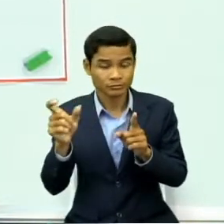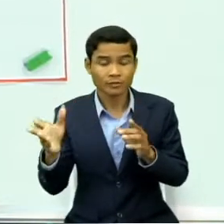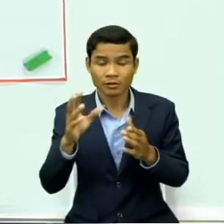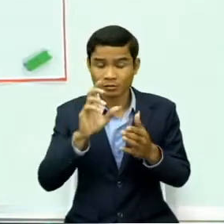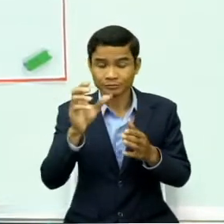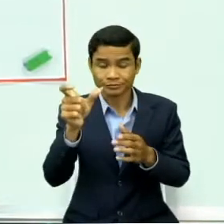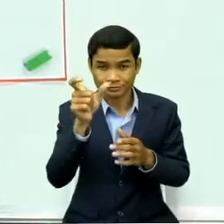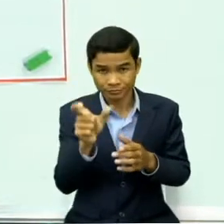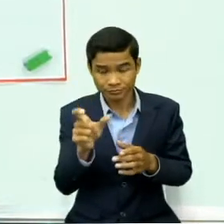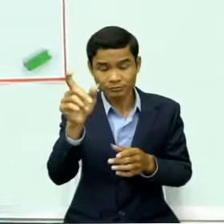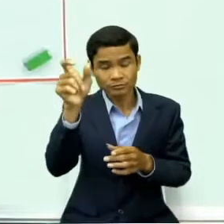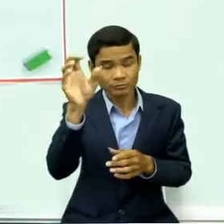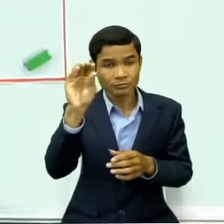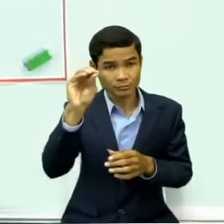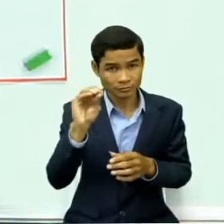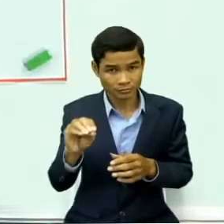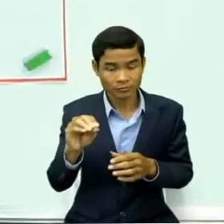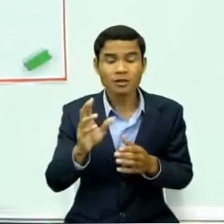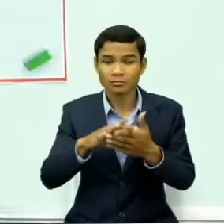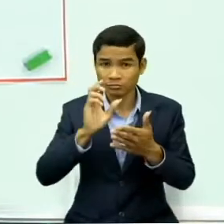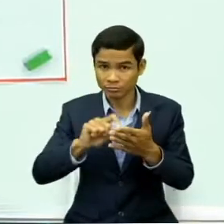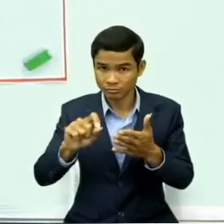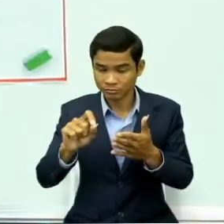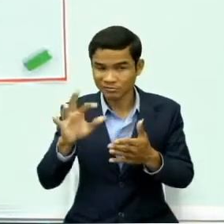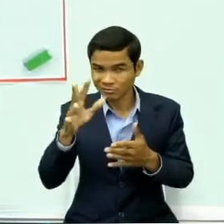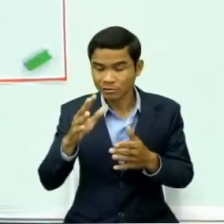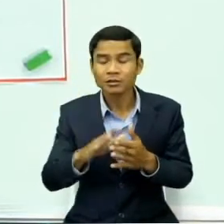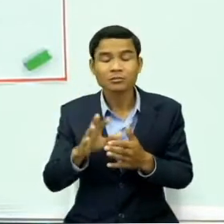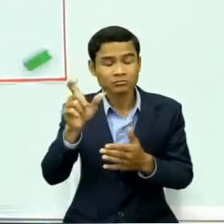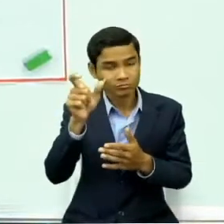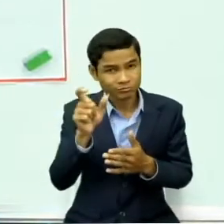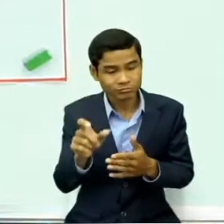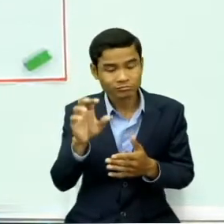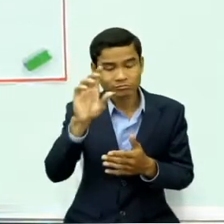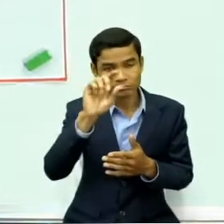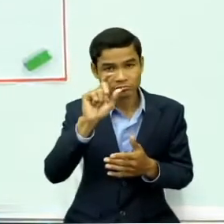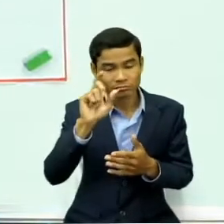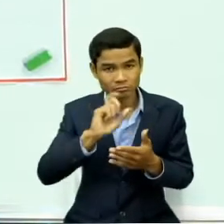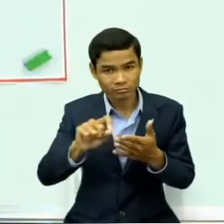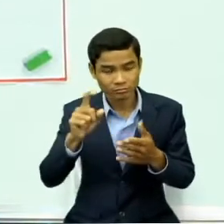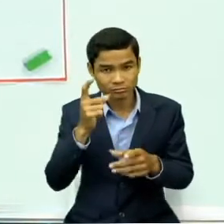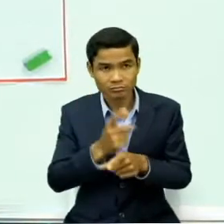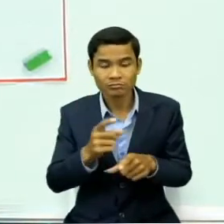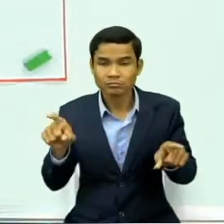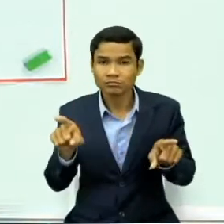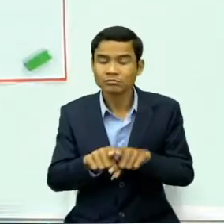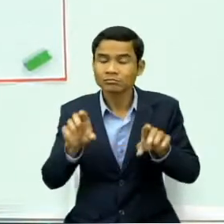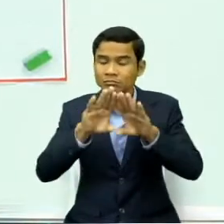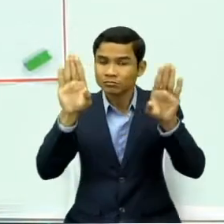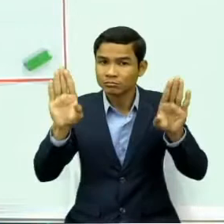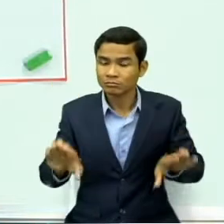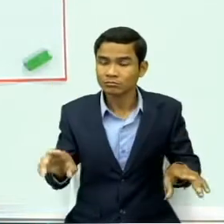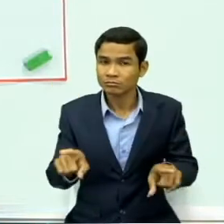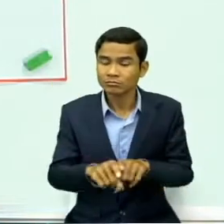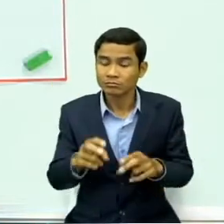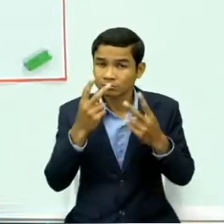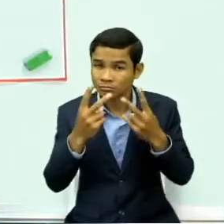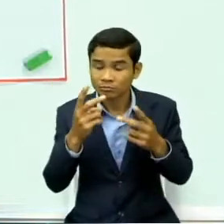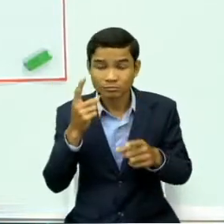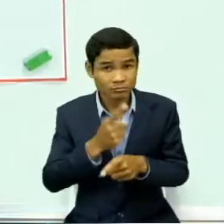con bấm bênh ở bàn trầm trời ná, mình mến chết tại bấm bênh tì. Ấy lời con tiếng phát mớ. Trầm trời đôi chung lại nhạc rô nền lực đặc hiện đại rửa